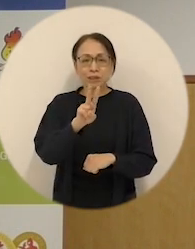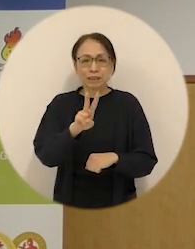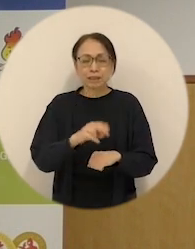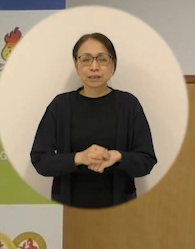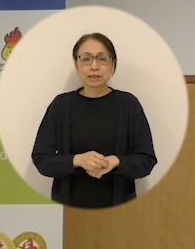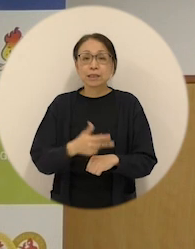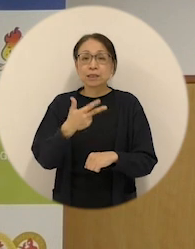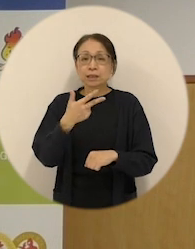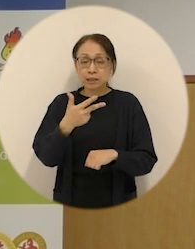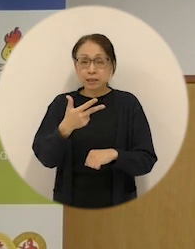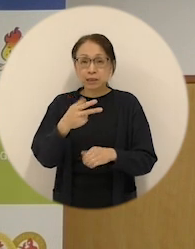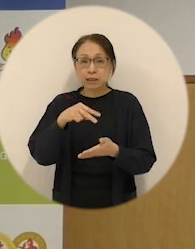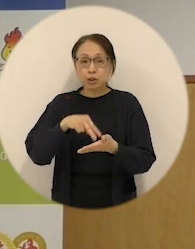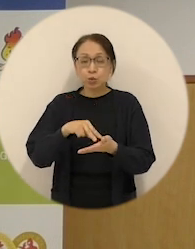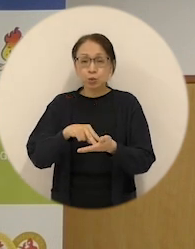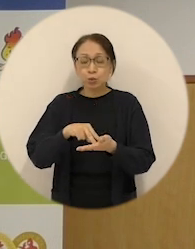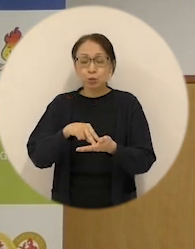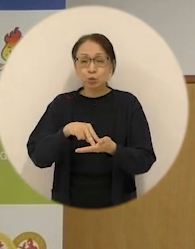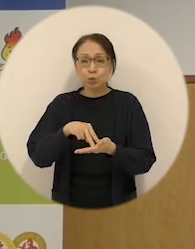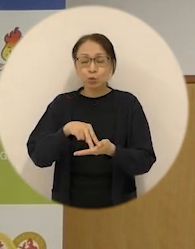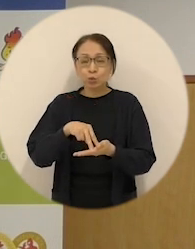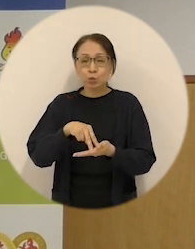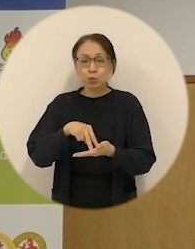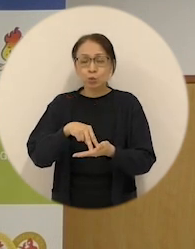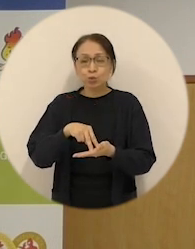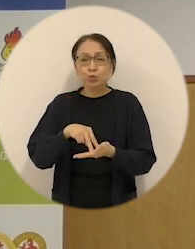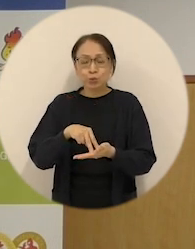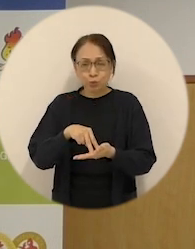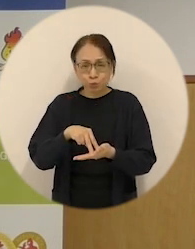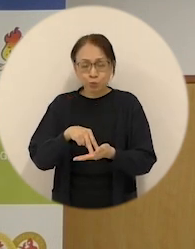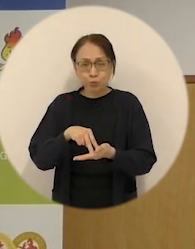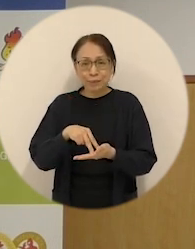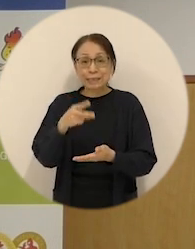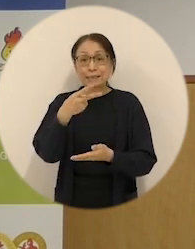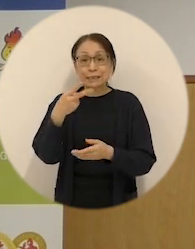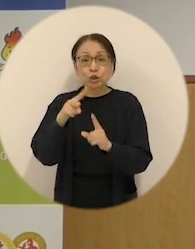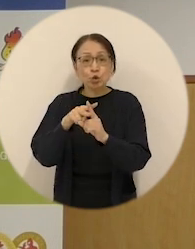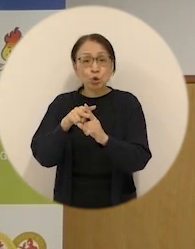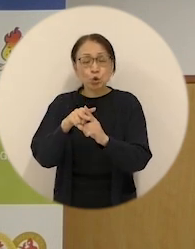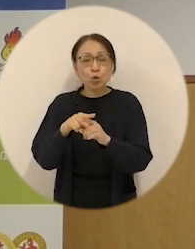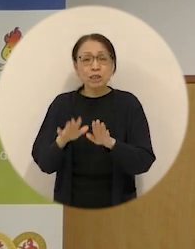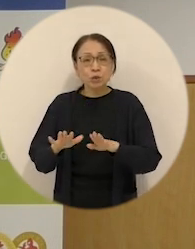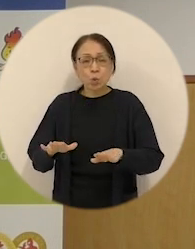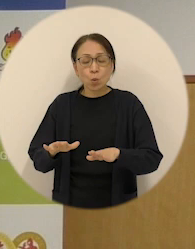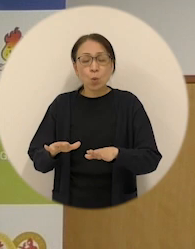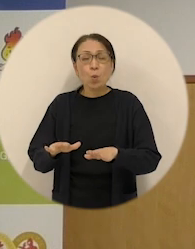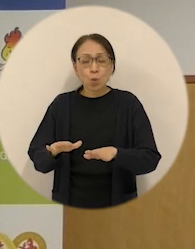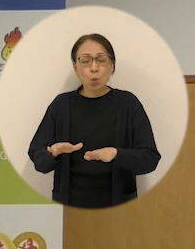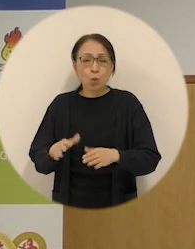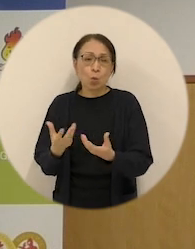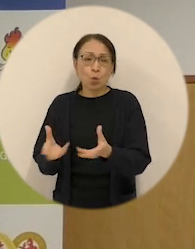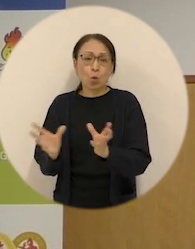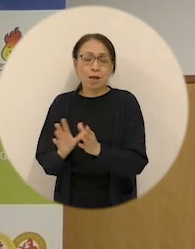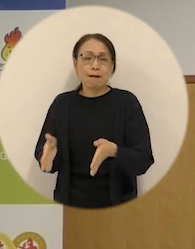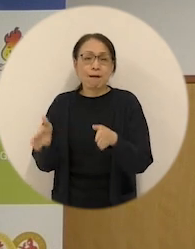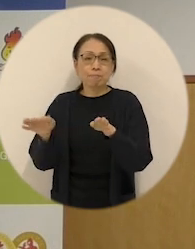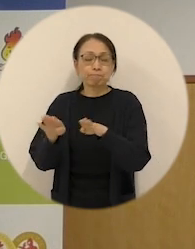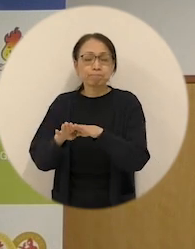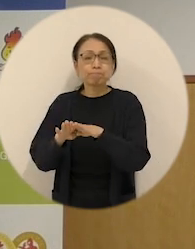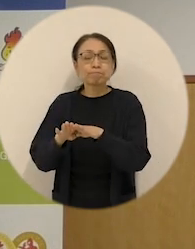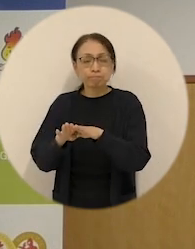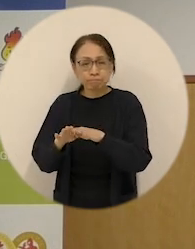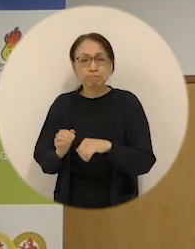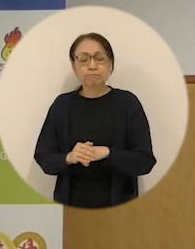賀川市立須賀川二小児童クラブ館等の指定管理者の指定についてであります